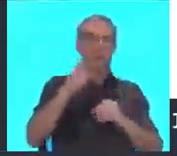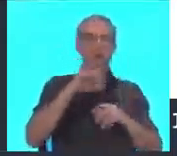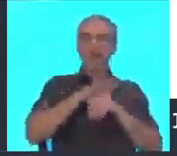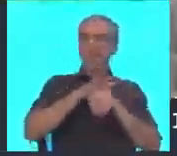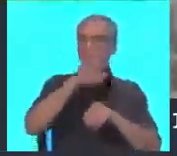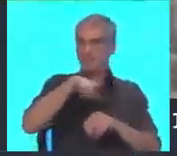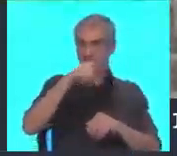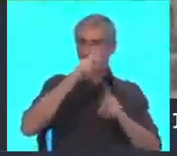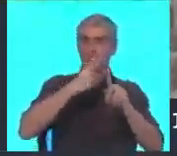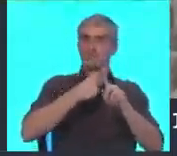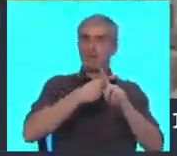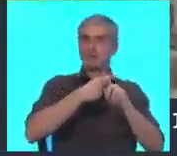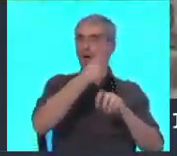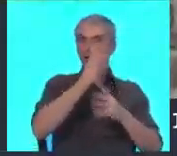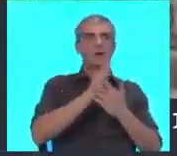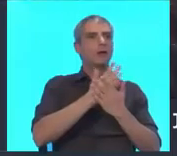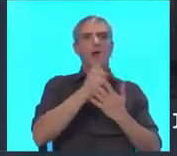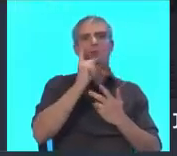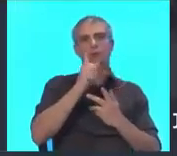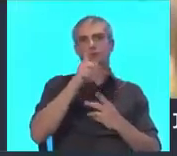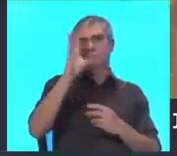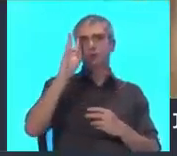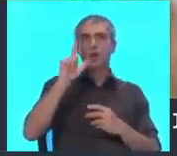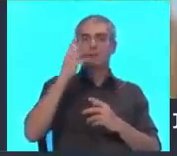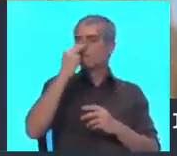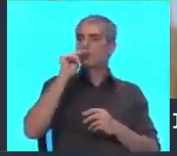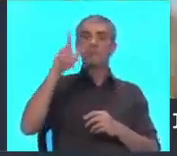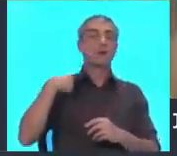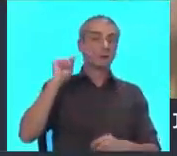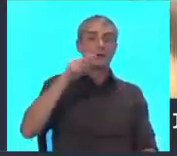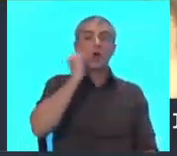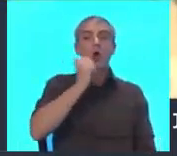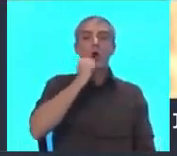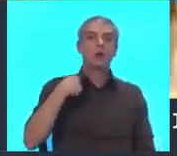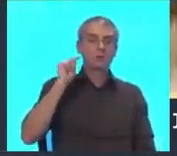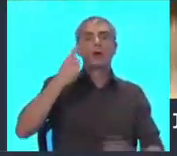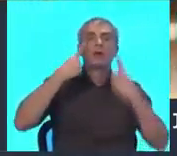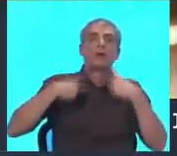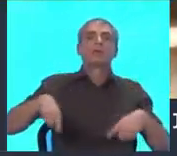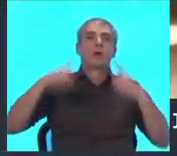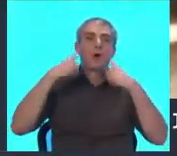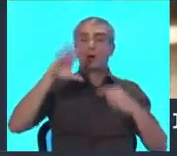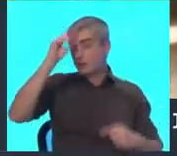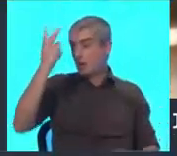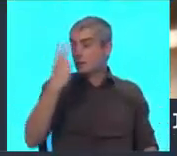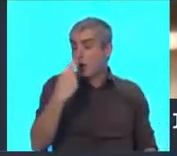בנעריה החליטו ששלום צריך להיות בימיה מלאה, הייתי באה לפה כל יום, בוכה. הילד הרואה אותי בו בוכה.